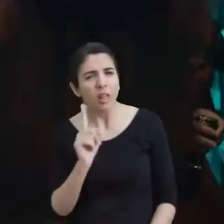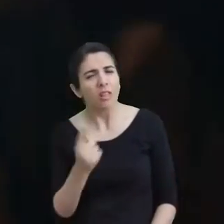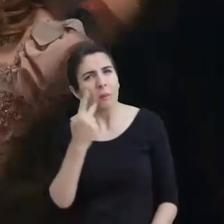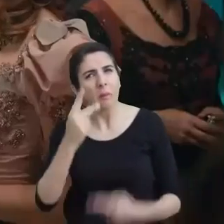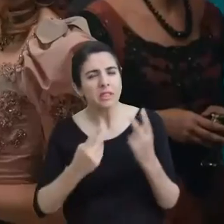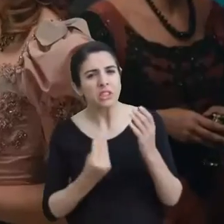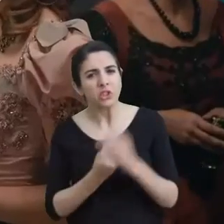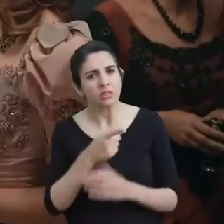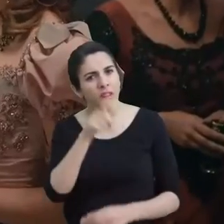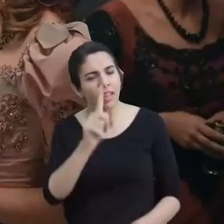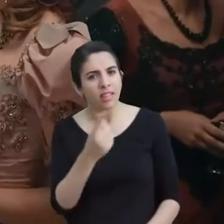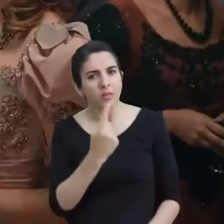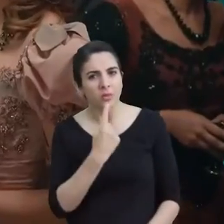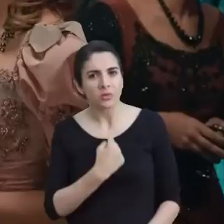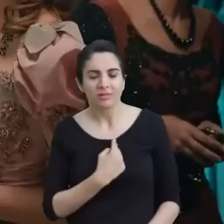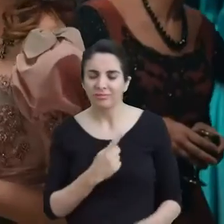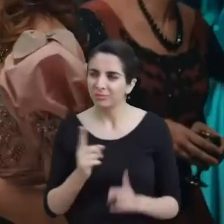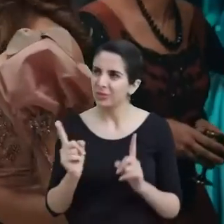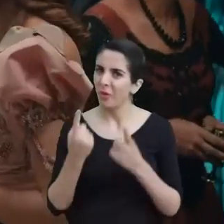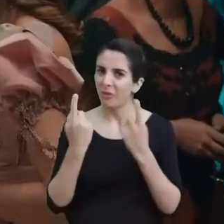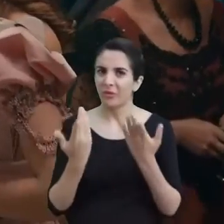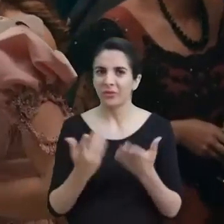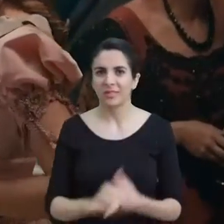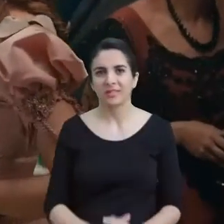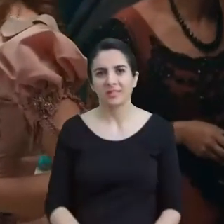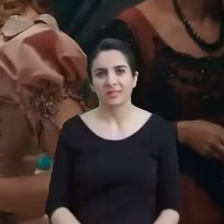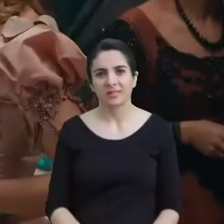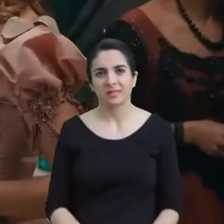nadir insanlardansınız. Stupid o.